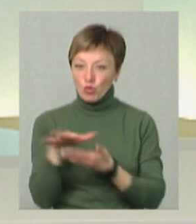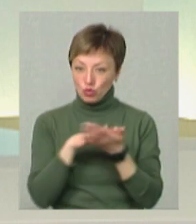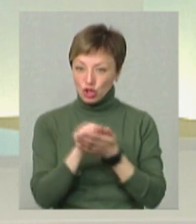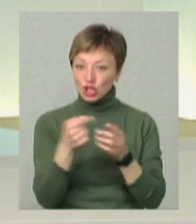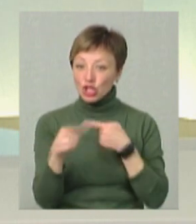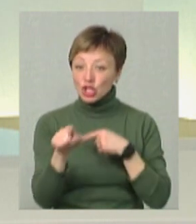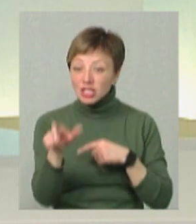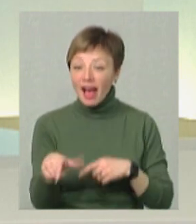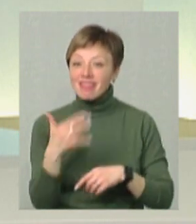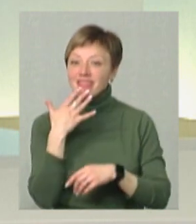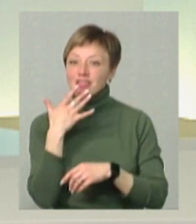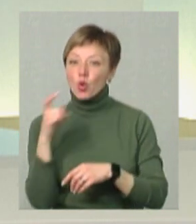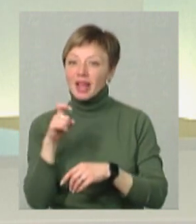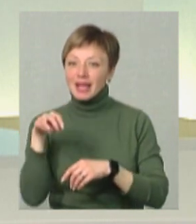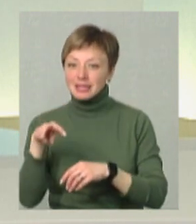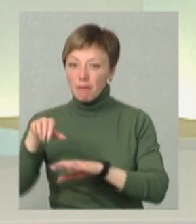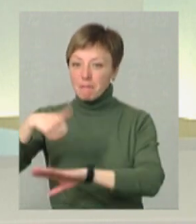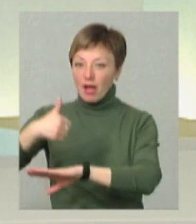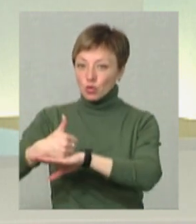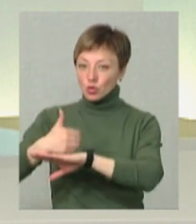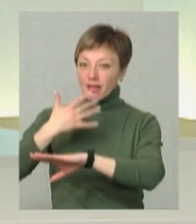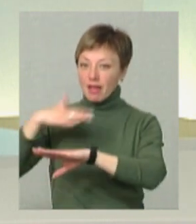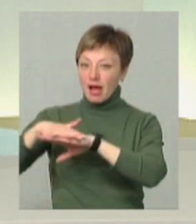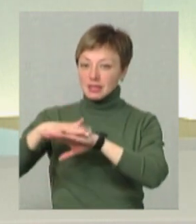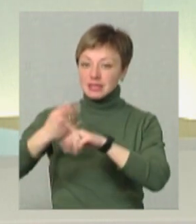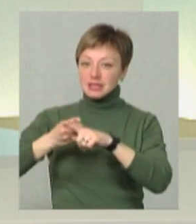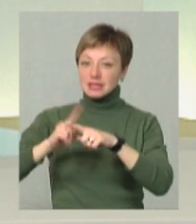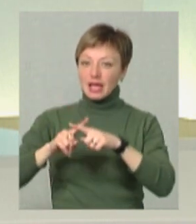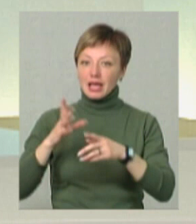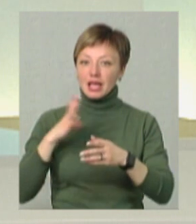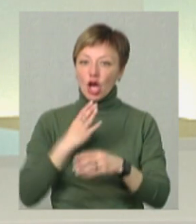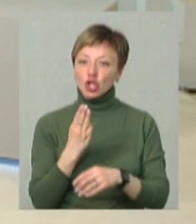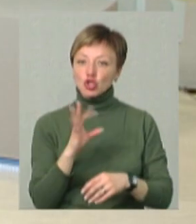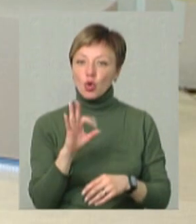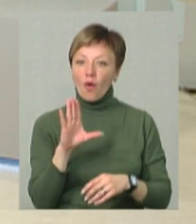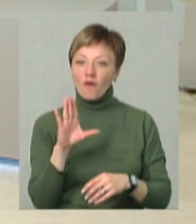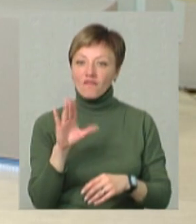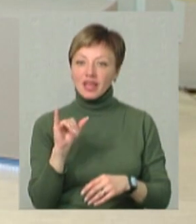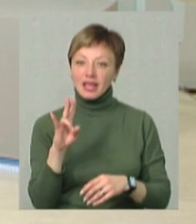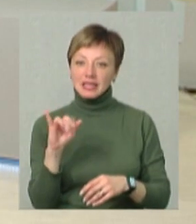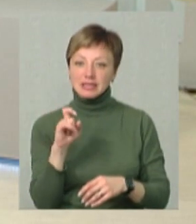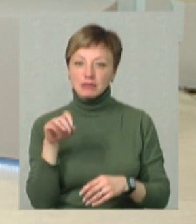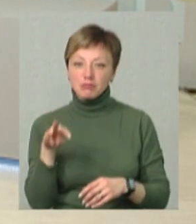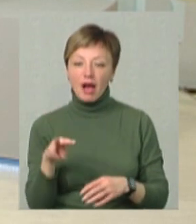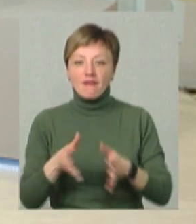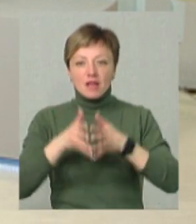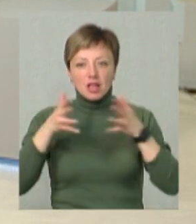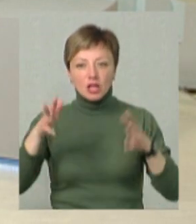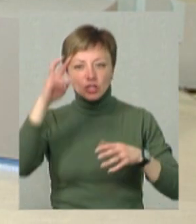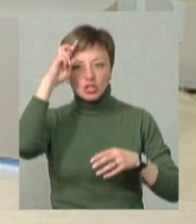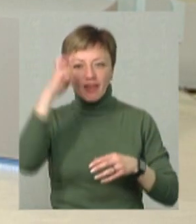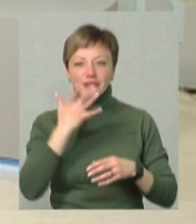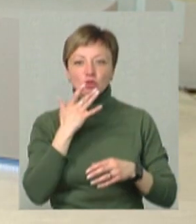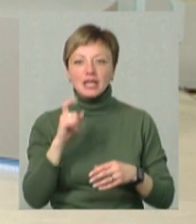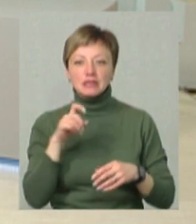в націоналізмі пануючої нації, то є шовінізм. Тобто великодержавний